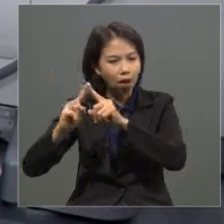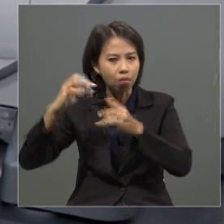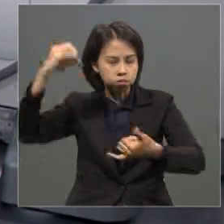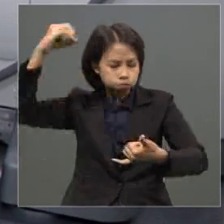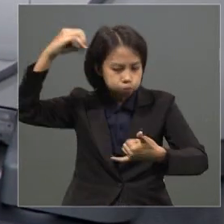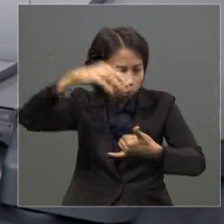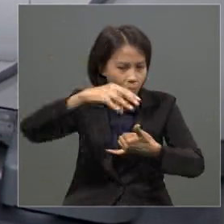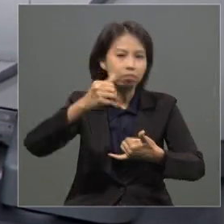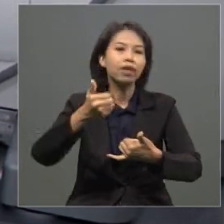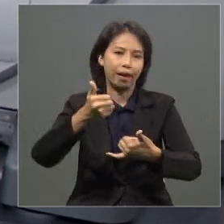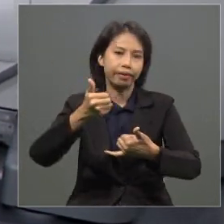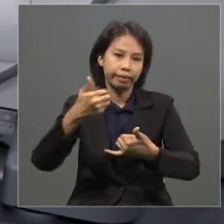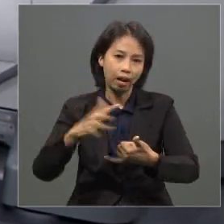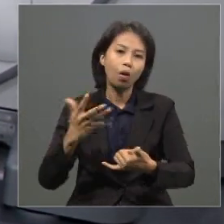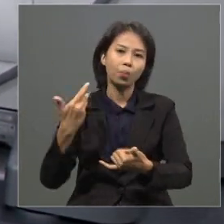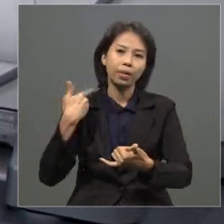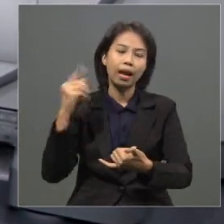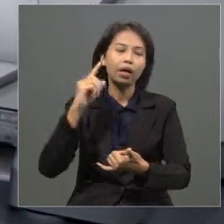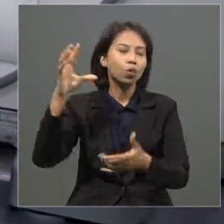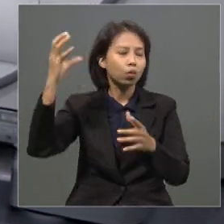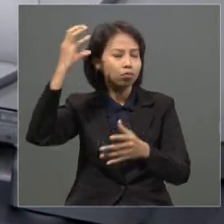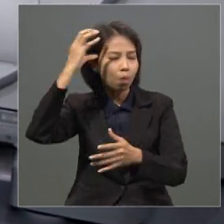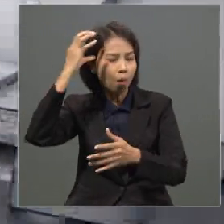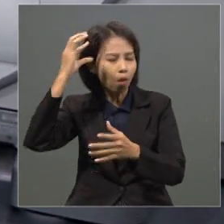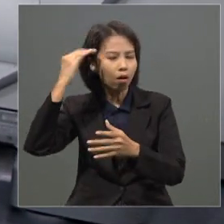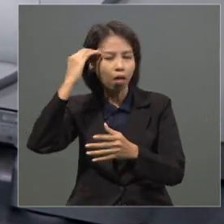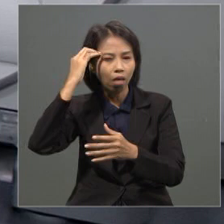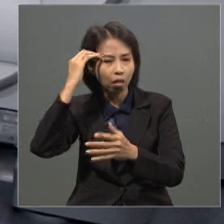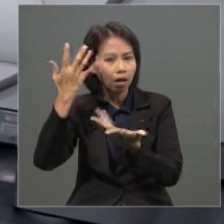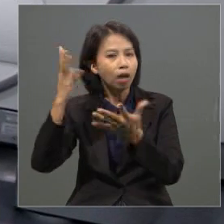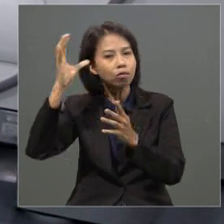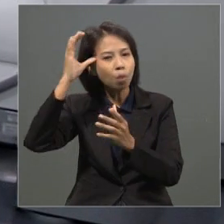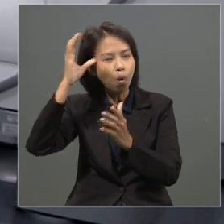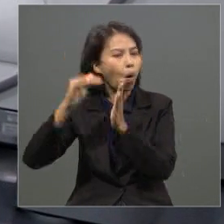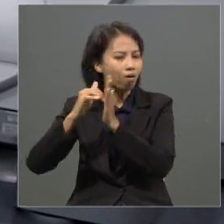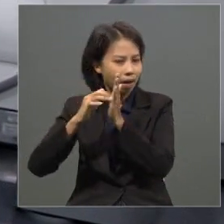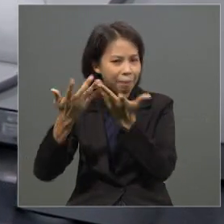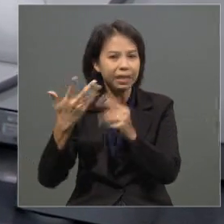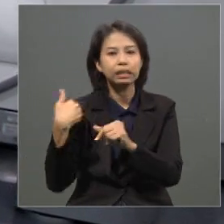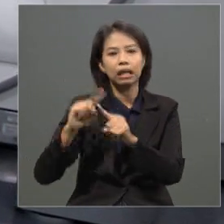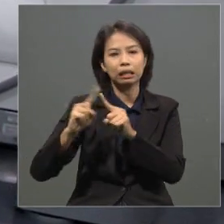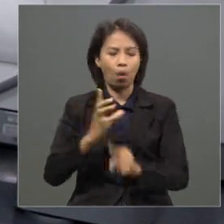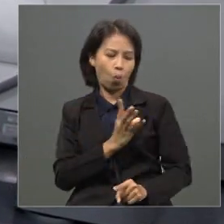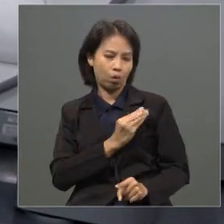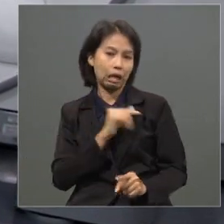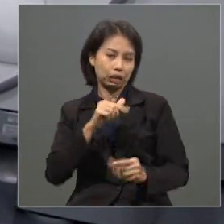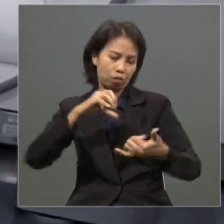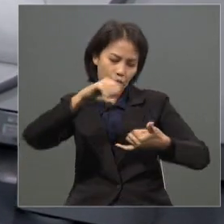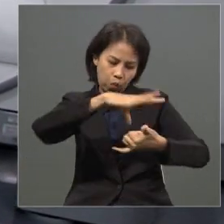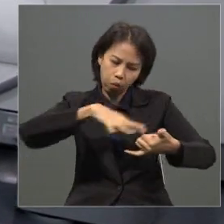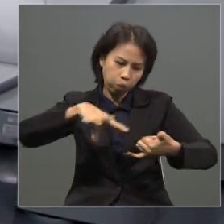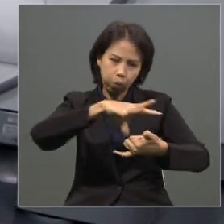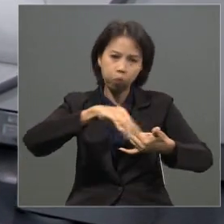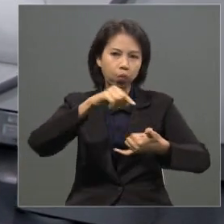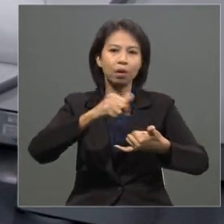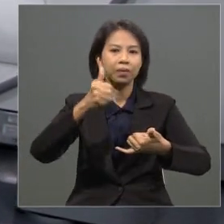สามารถใช้ในการตรวจวินิจไขโรคสมองเสื่อมและโรคหัวใจได้ด้วยมีระบบขั้นสูงในการแก้ไขการเคลื่อนไหวโดยอัตโนมัติที่จะ